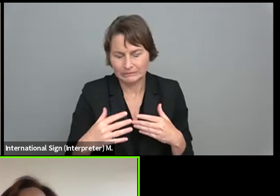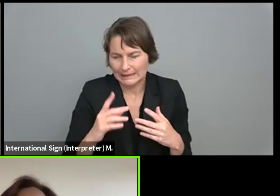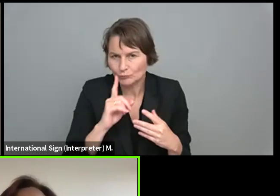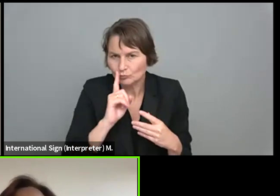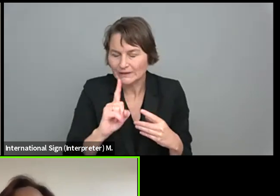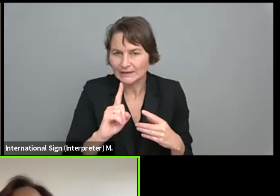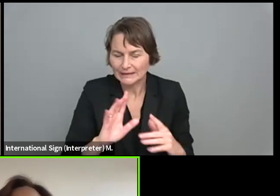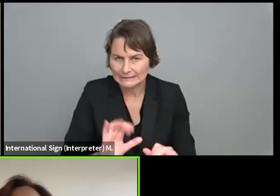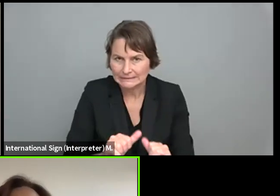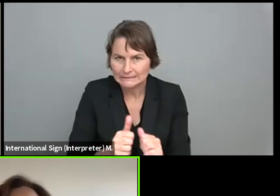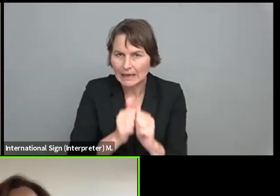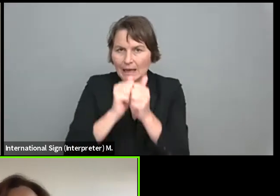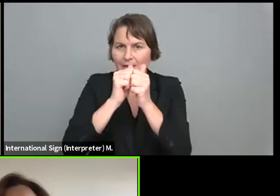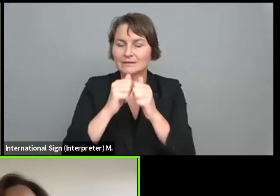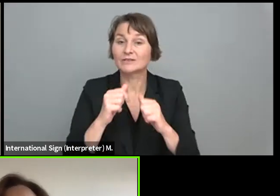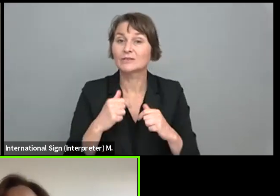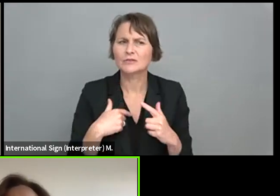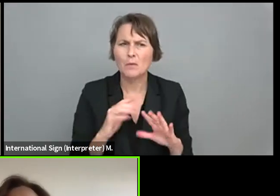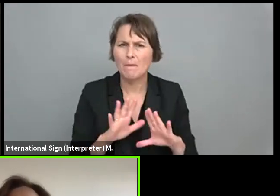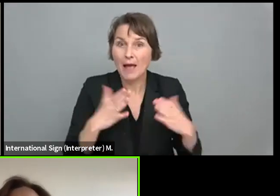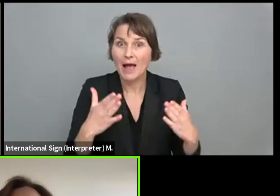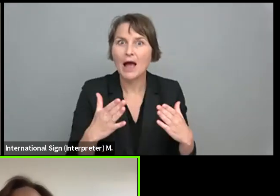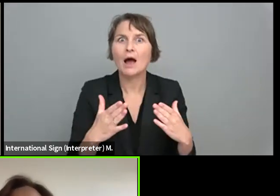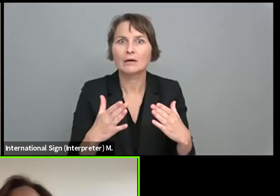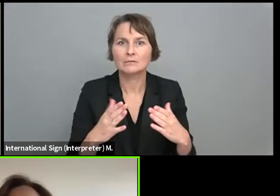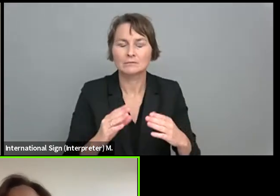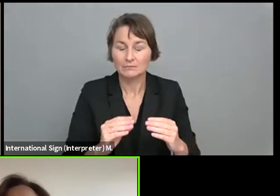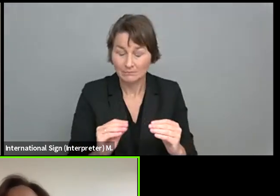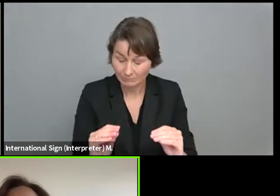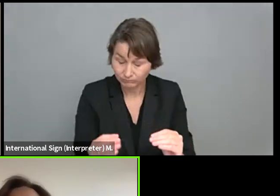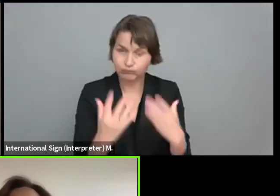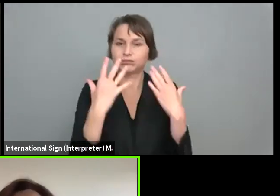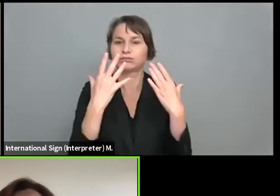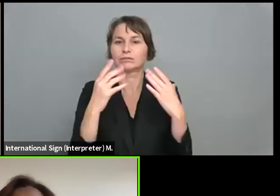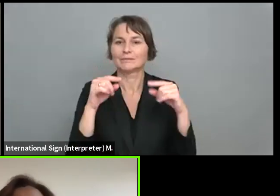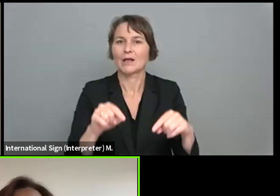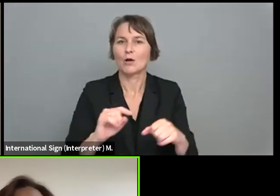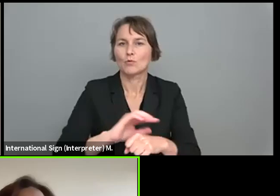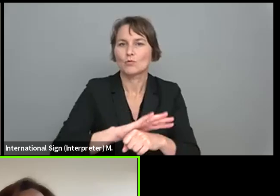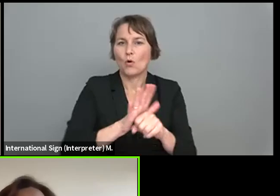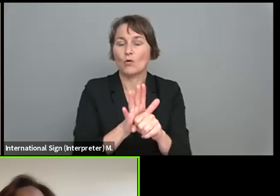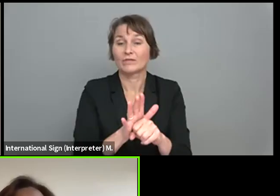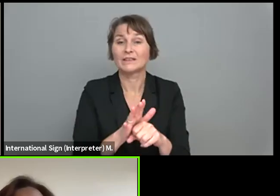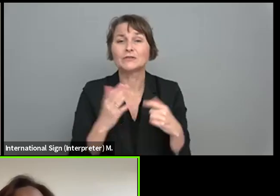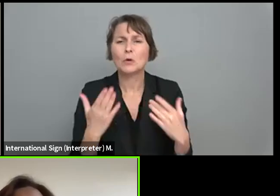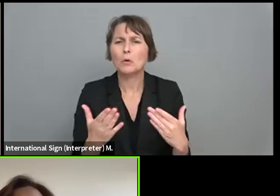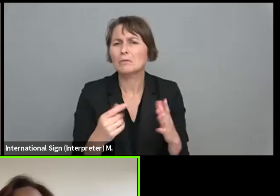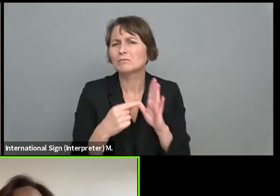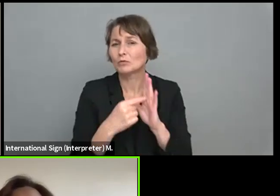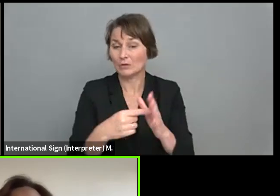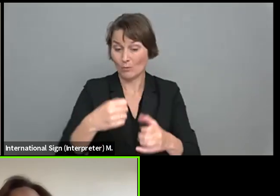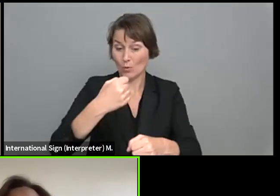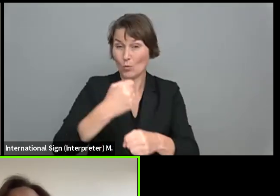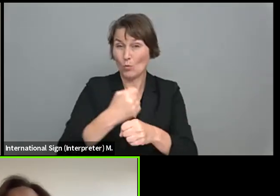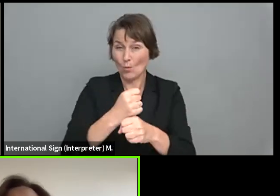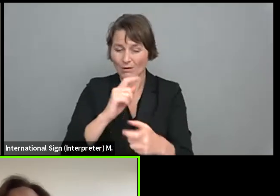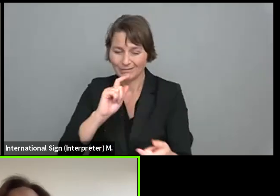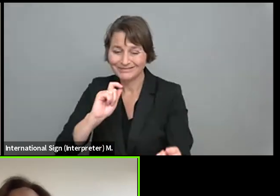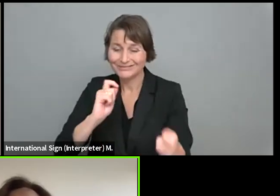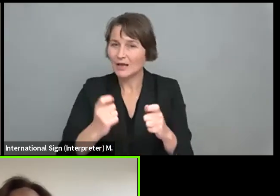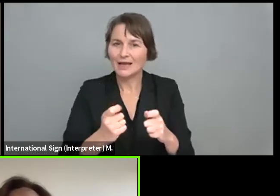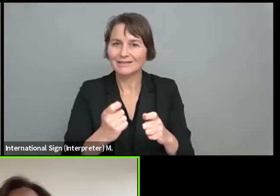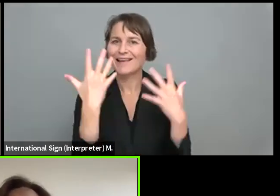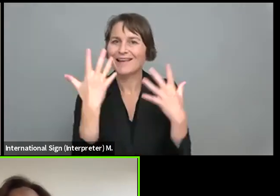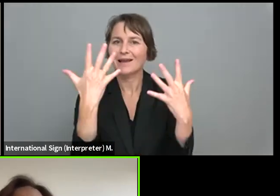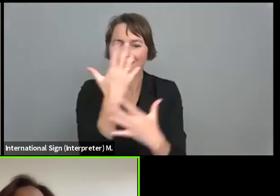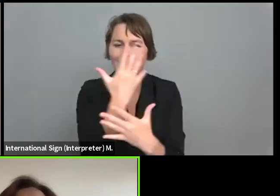du travail, il y a eu les licenciements massifs et abusifs sans le respect du Code du travail, dont le